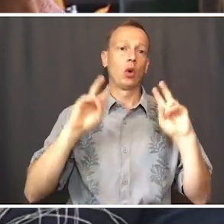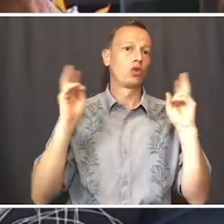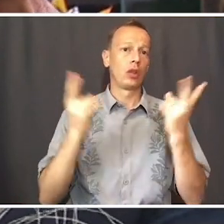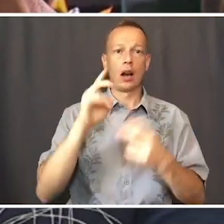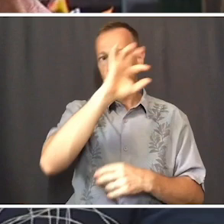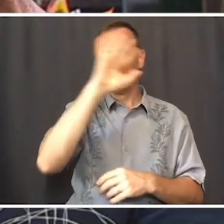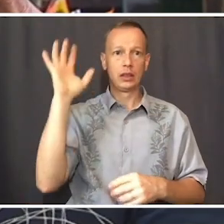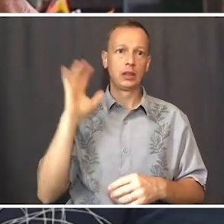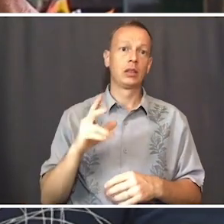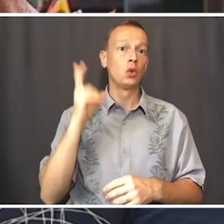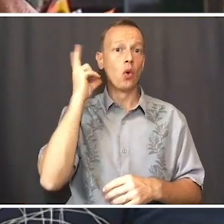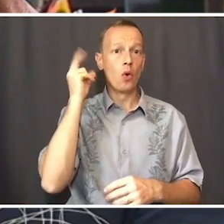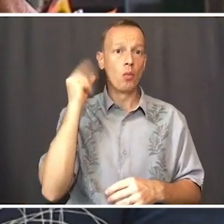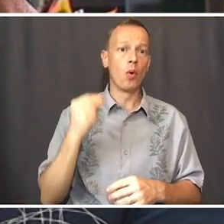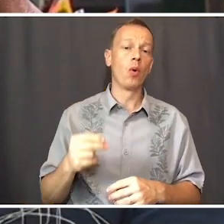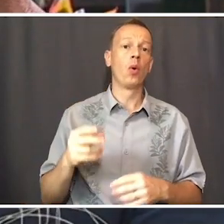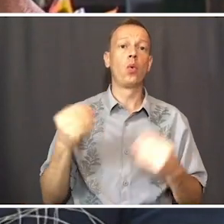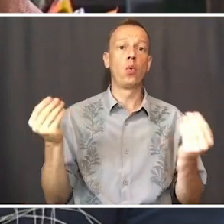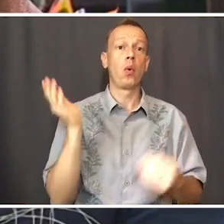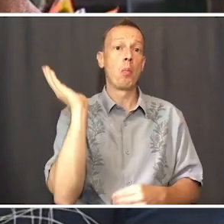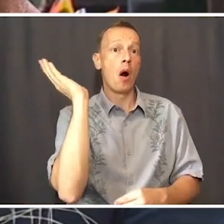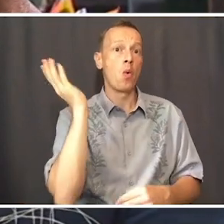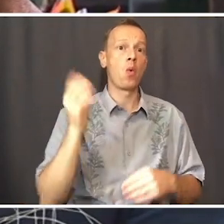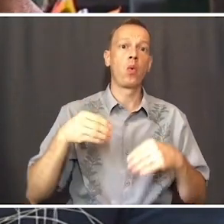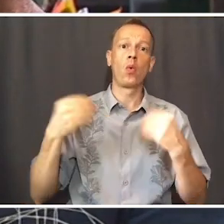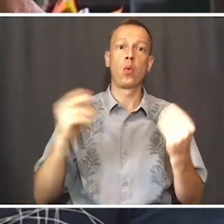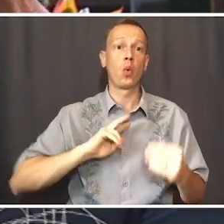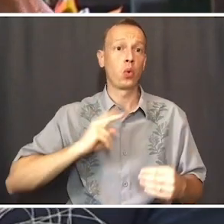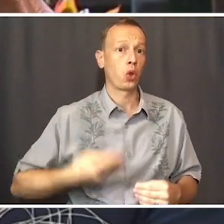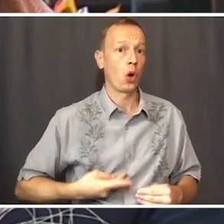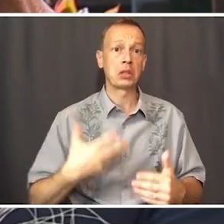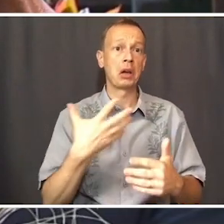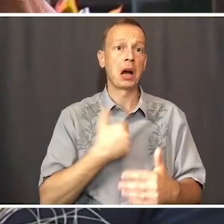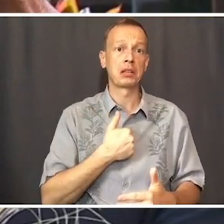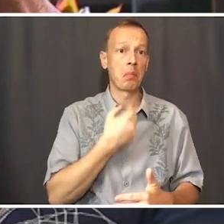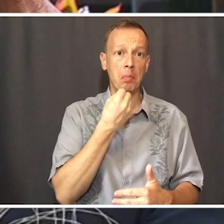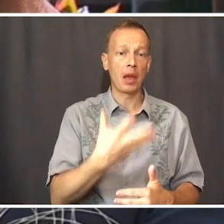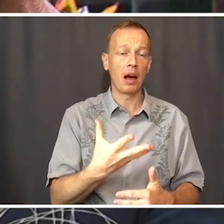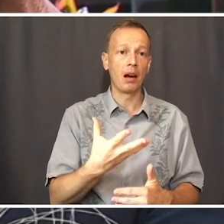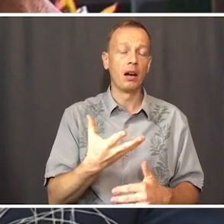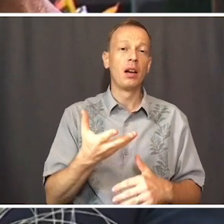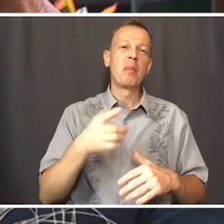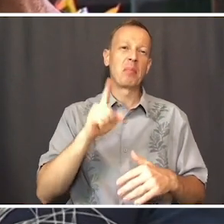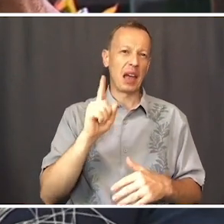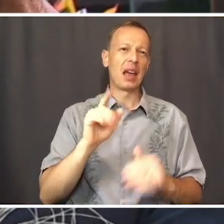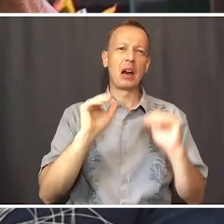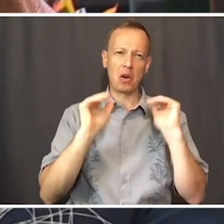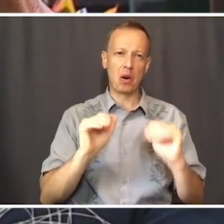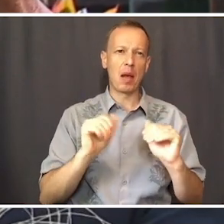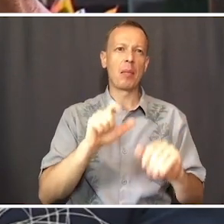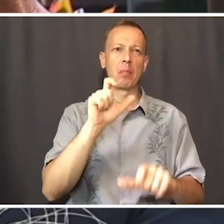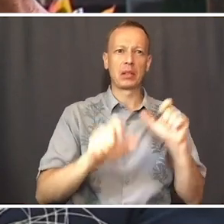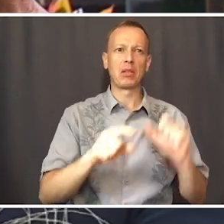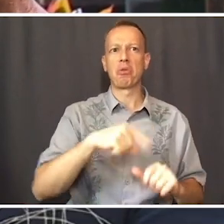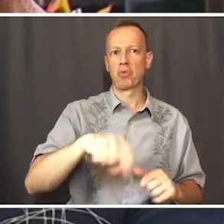homosexuels, les mahous, les transsexuels sont bien acceptés, mais c'est juste une réalité superficielle. Les gens souffrent beaucoup, des